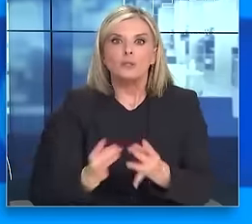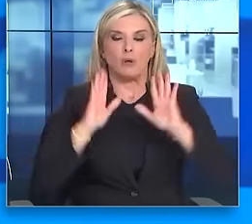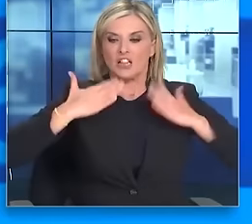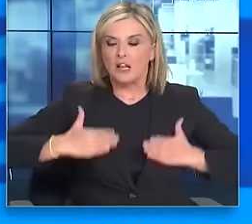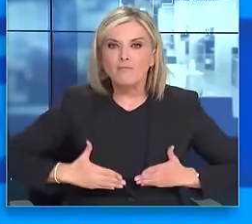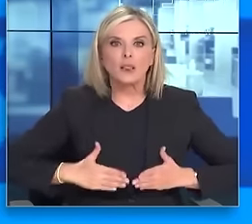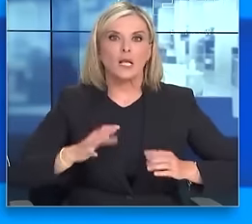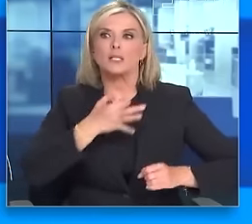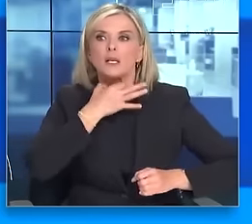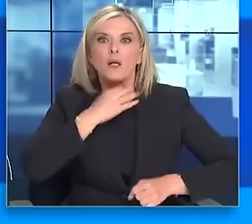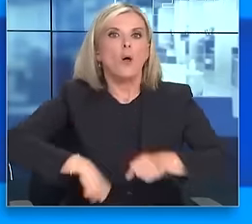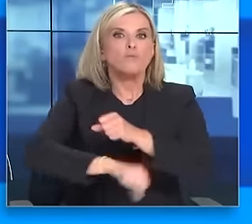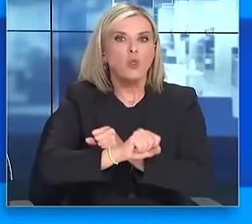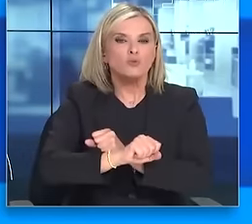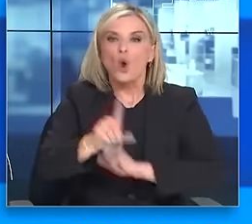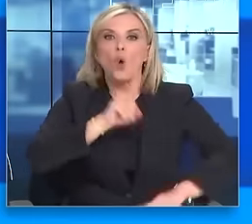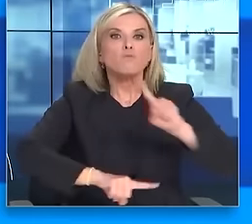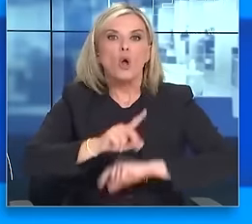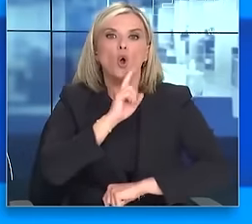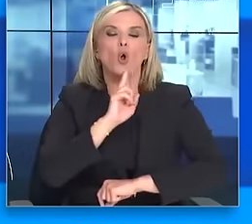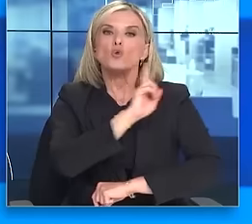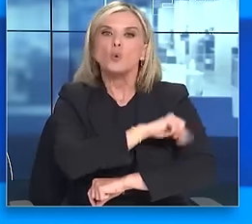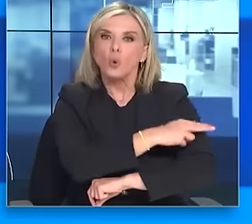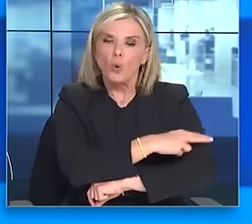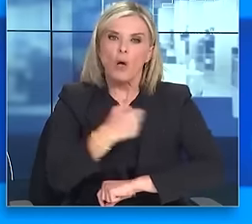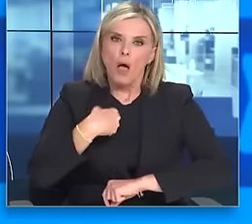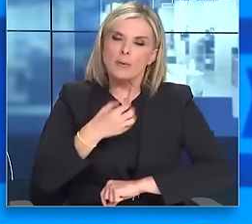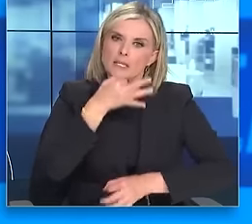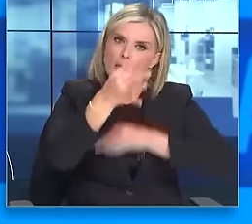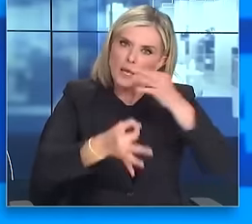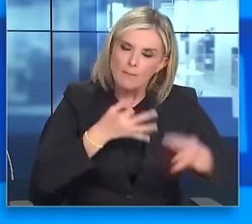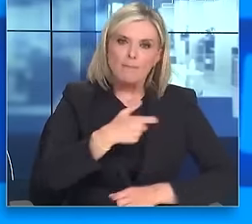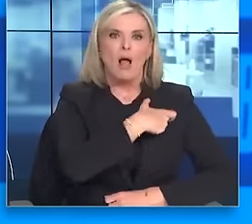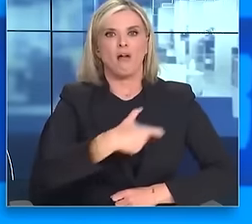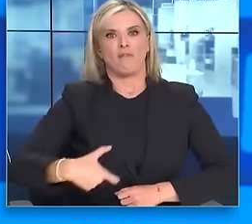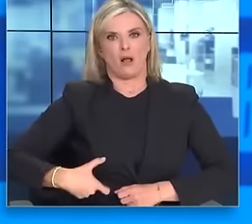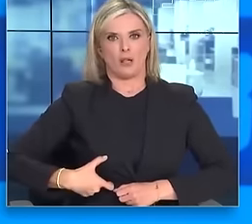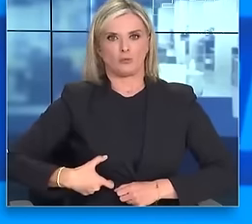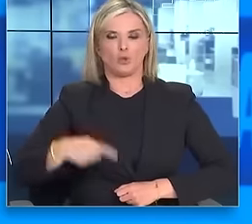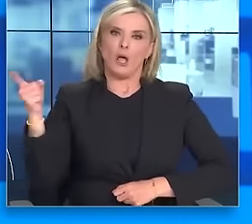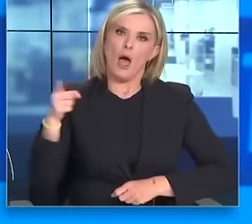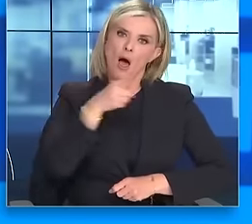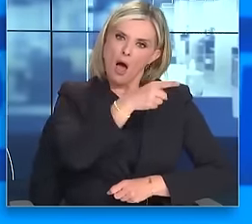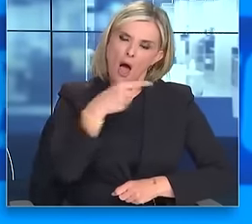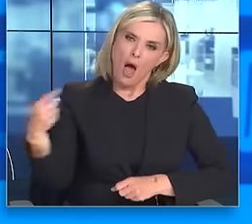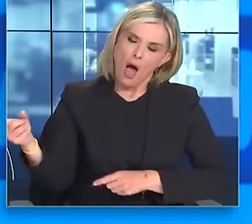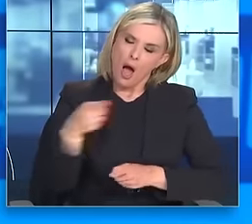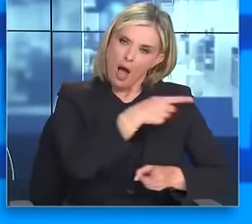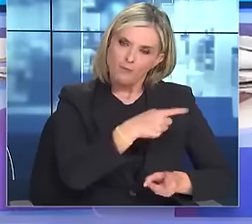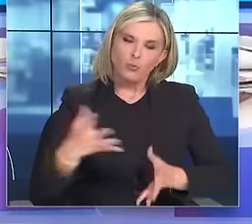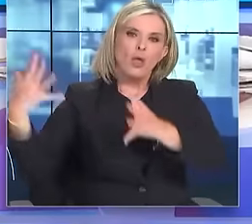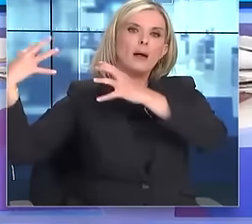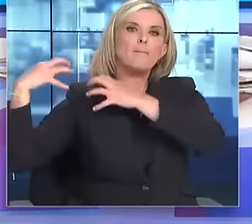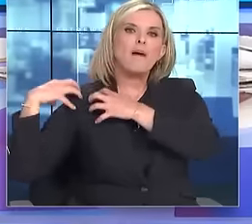αγώνα. Γιατί αυτό ορίζει το πρωτόκολλο. Και πάνω σε αυτό έσπασαν κάποιοι να κάνουν κριτική ότι δήθεν έχουμε, λέει, νοσοκομεία